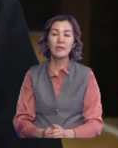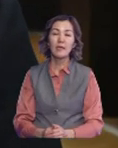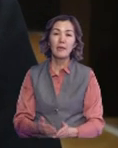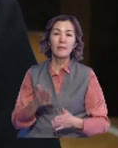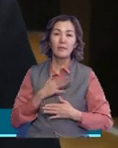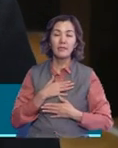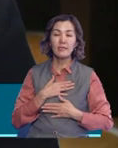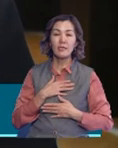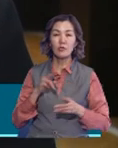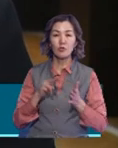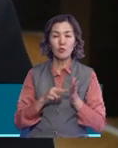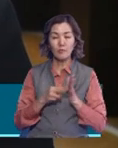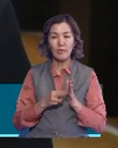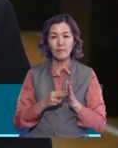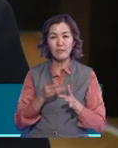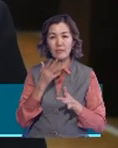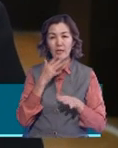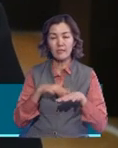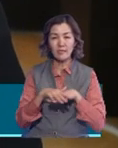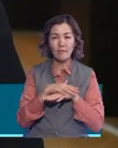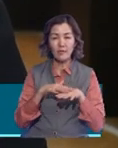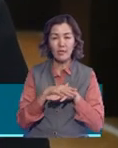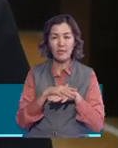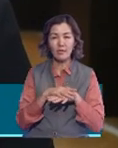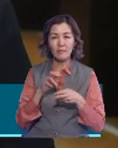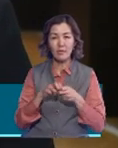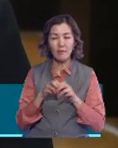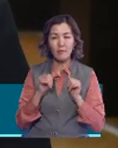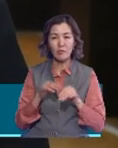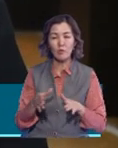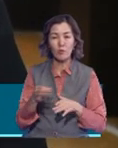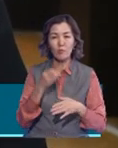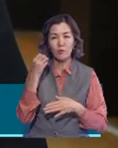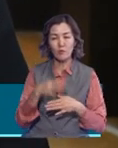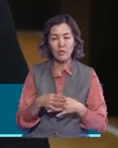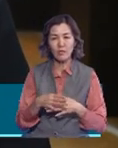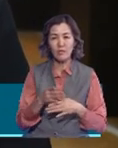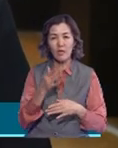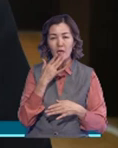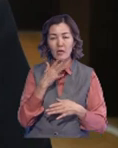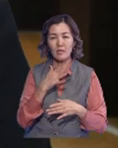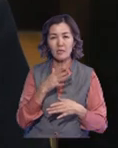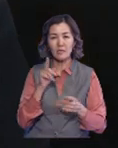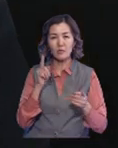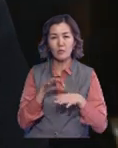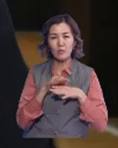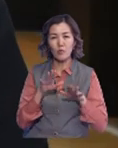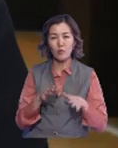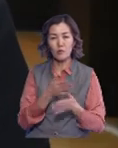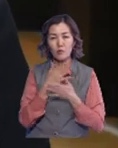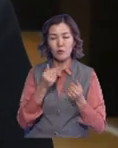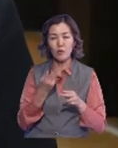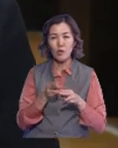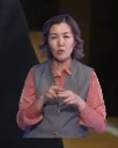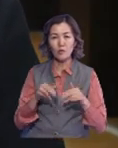Біздің ең бірінші жоспарымыз ассамблея үйінің мәселесін шешу. Қазір біздің облыс орталығында этнос өкілдерінің бас қосатын орны жоқ, сондықтан